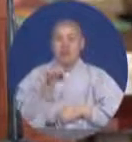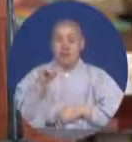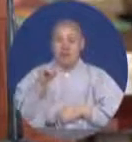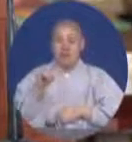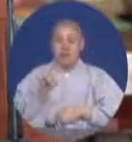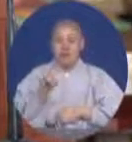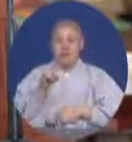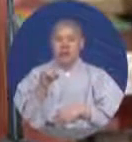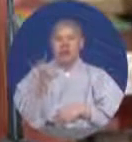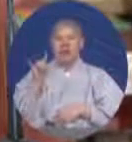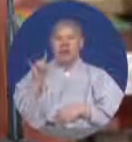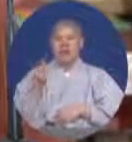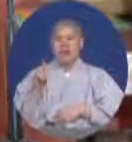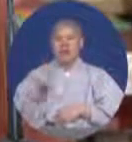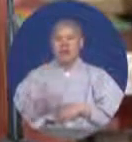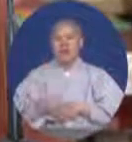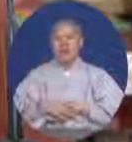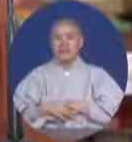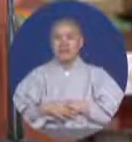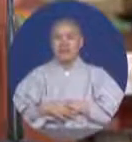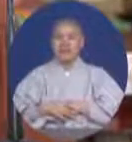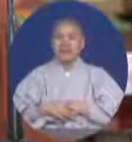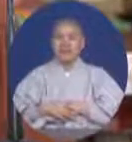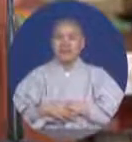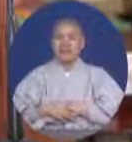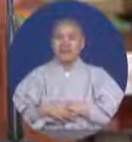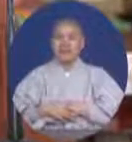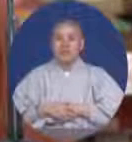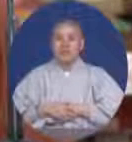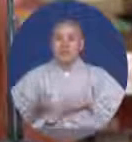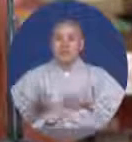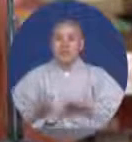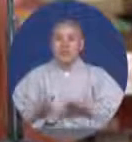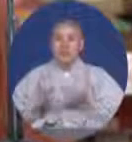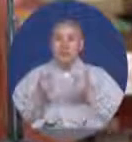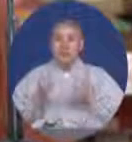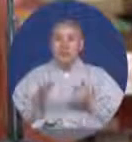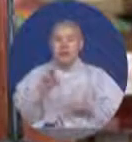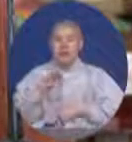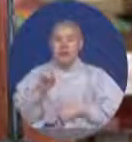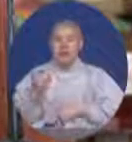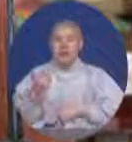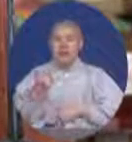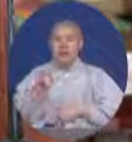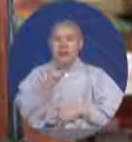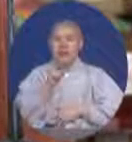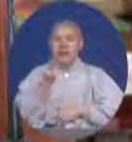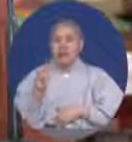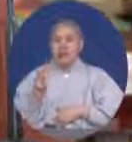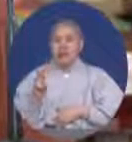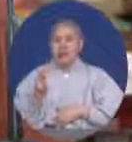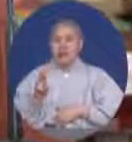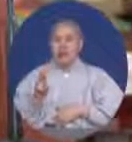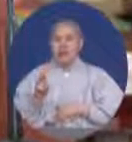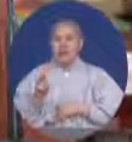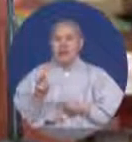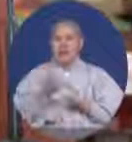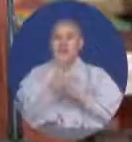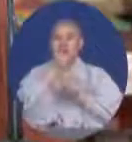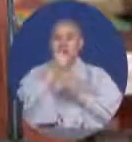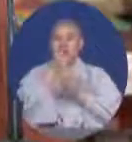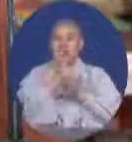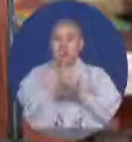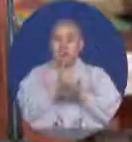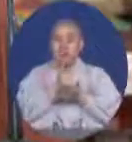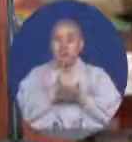난 게 아니다 이 말이에요. 이게 이제 반야라는 거예요. 반야. 그래서